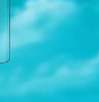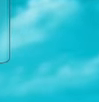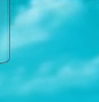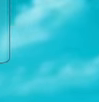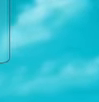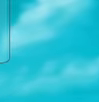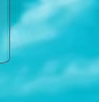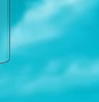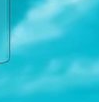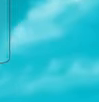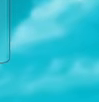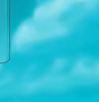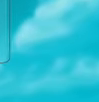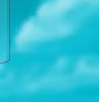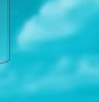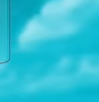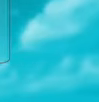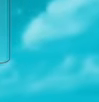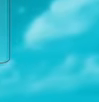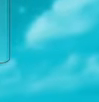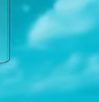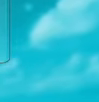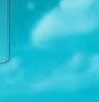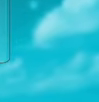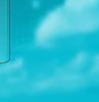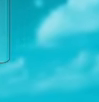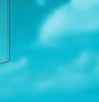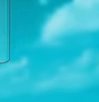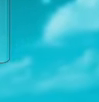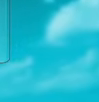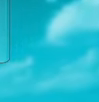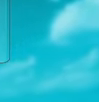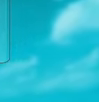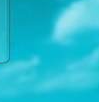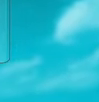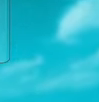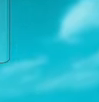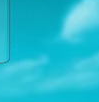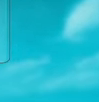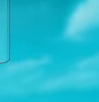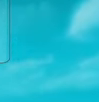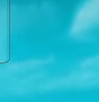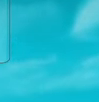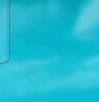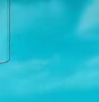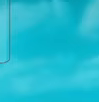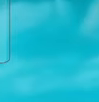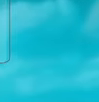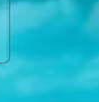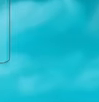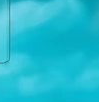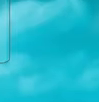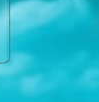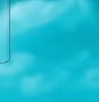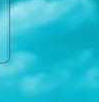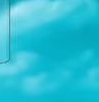Қармақшыда сынап бағанасы күндіз 5 градус жылыны, ал түнде 4 градус суықты көрсетеді. Жалағашта ауа температурасы күндіз 6 градус жылы, түнде